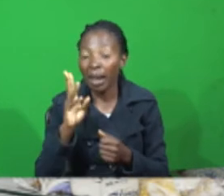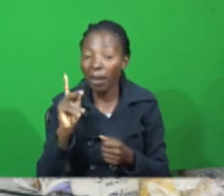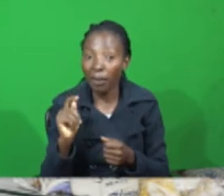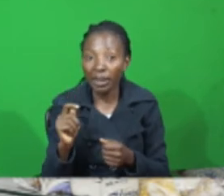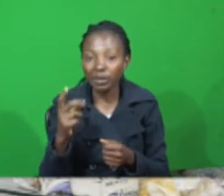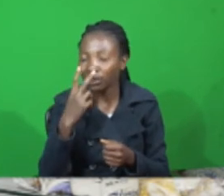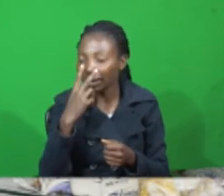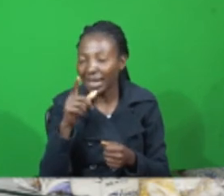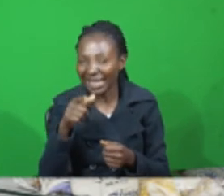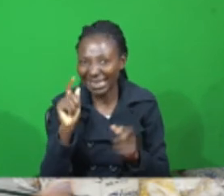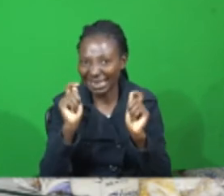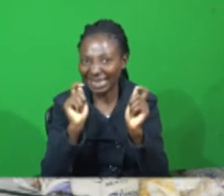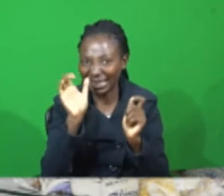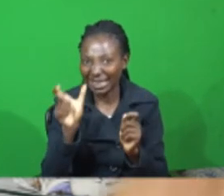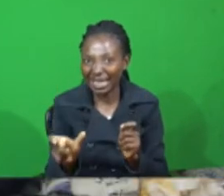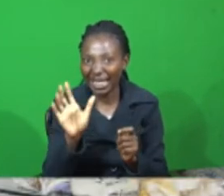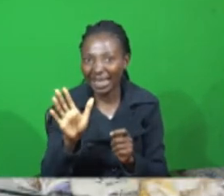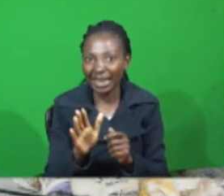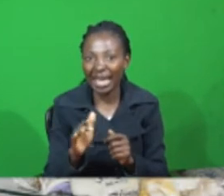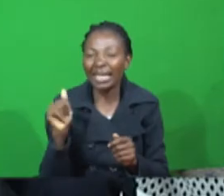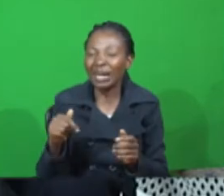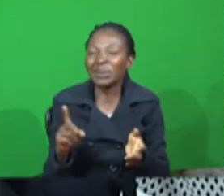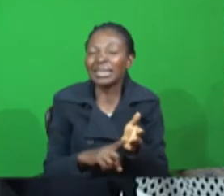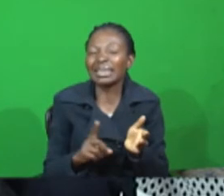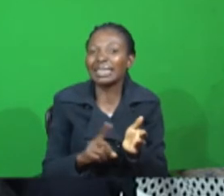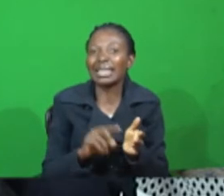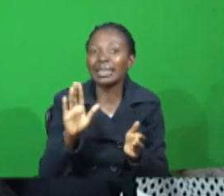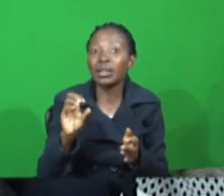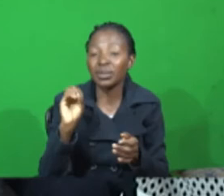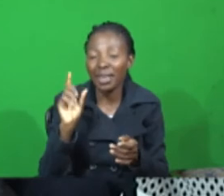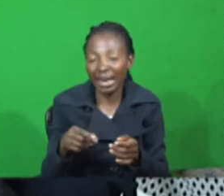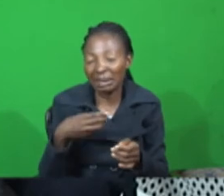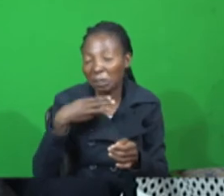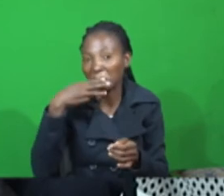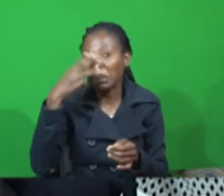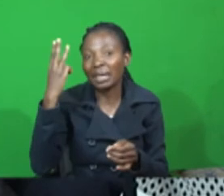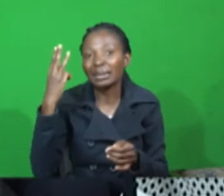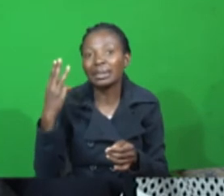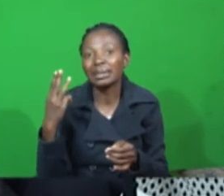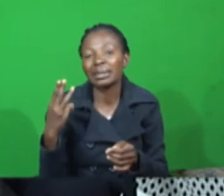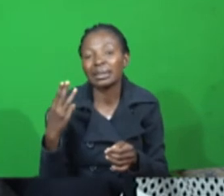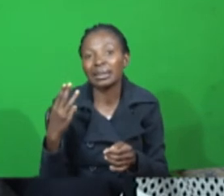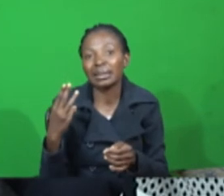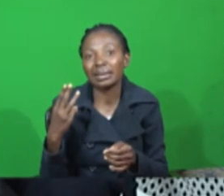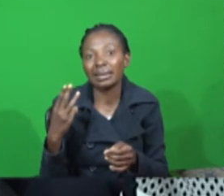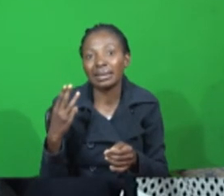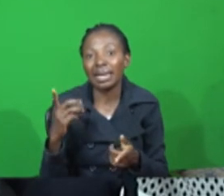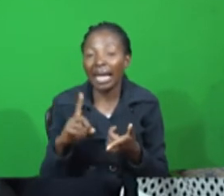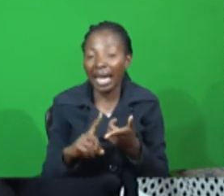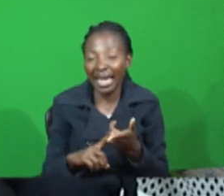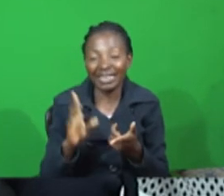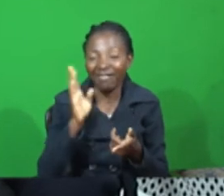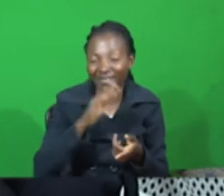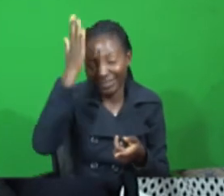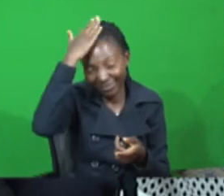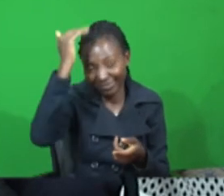ndiye lecturer wake ndiye waanoitwa mukadzi naye kuti apiwe mamaks kuti apiwe mamaks awane bedzi degree saka